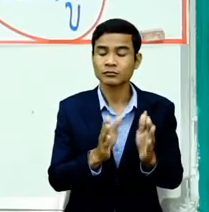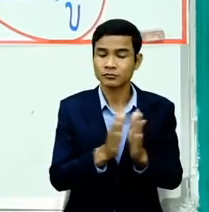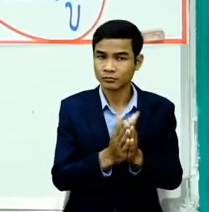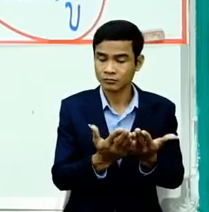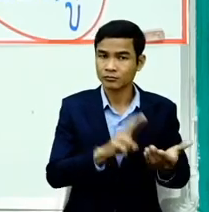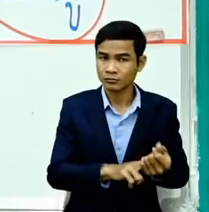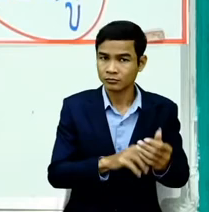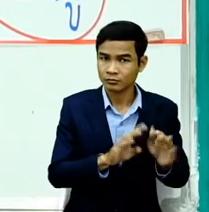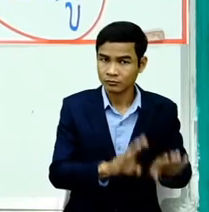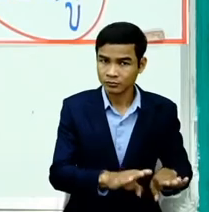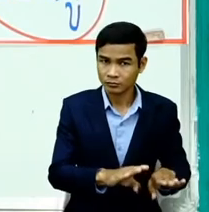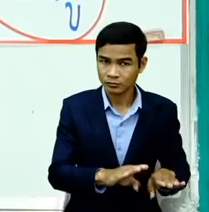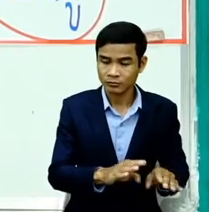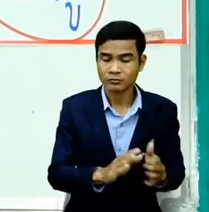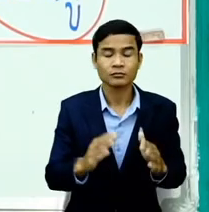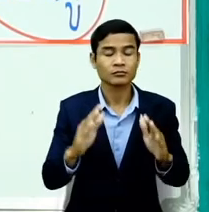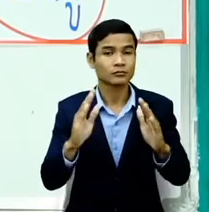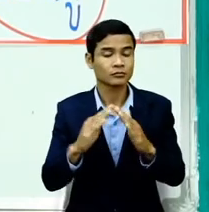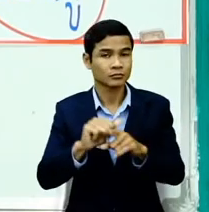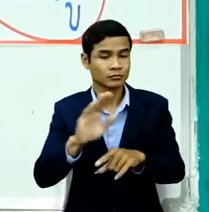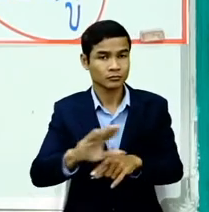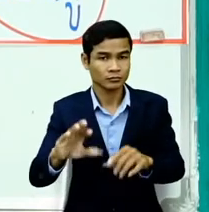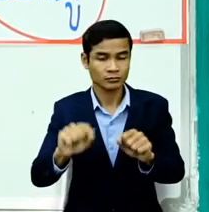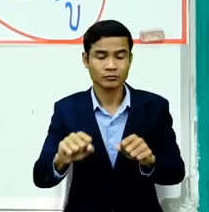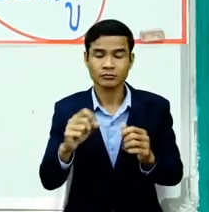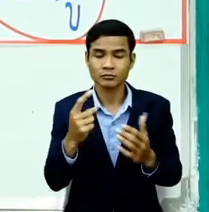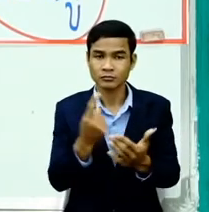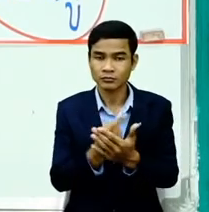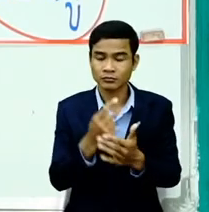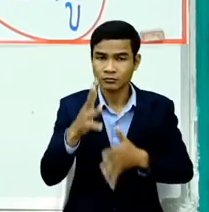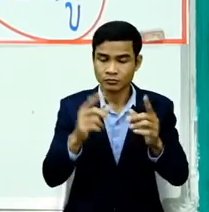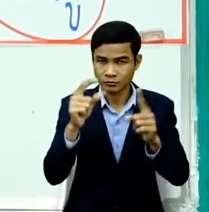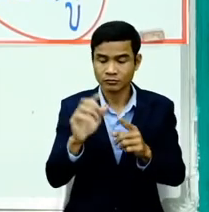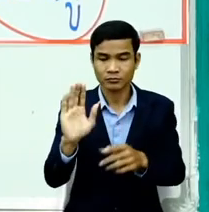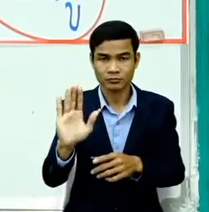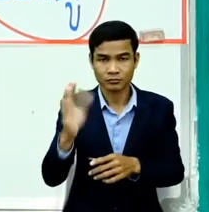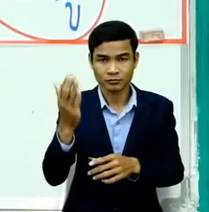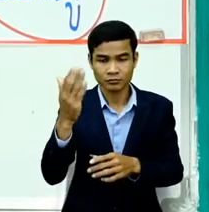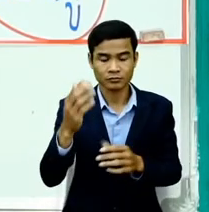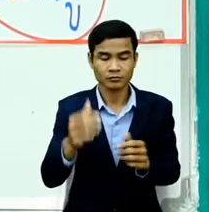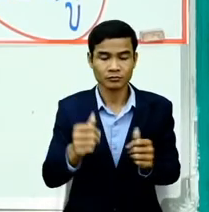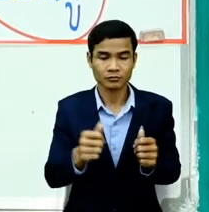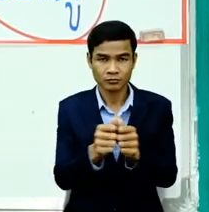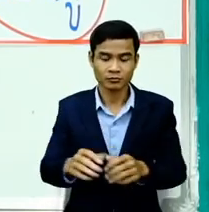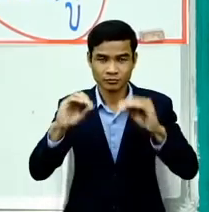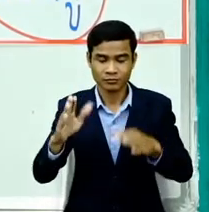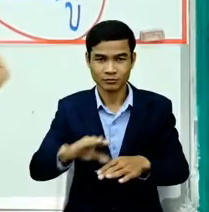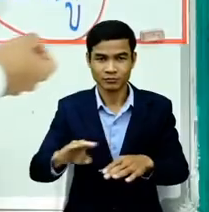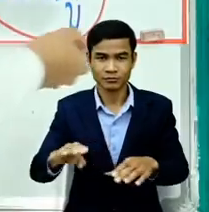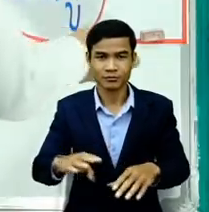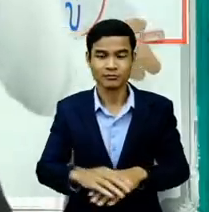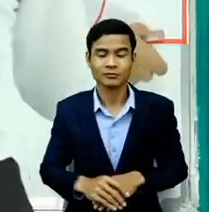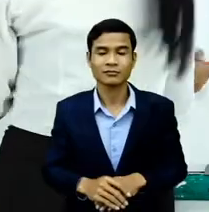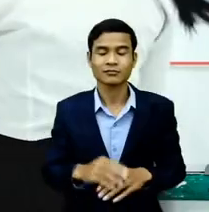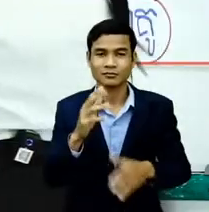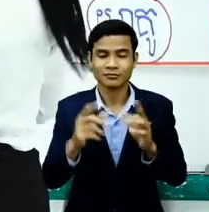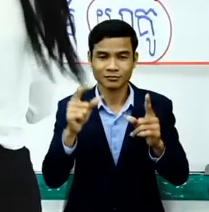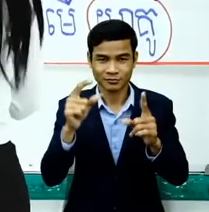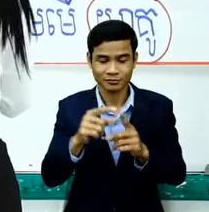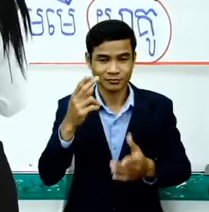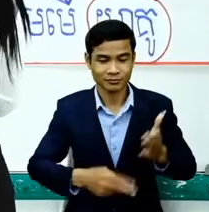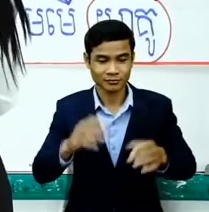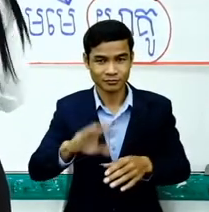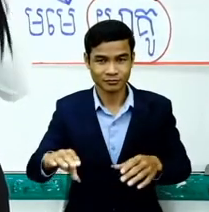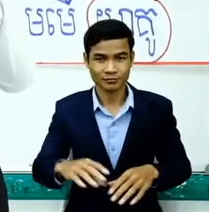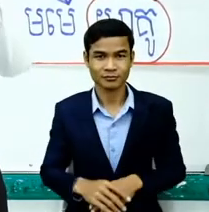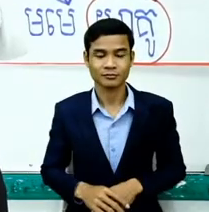cặp tiền bà con hai con tìm cho rộng án nơi bị môi chùm nôn rộng chùm mối nạ cửu chà ta dân trái ăn bịa vầy kia đá nó con trái